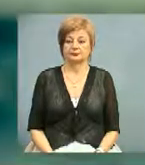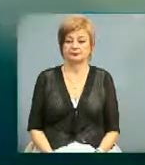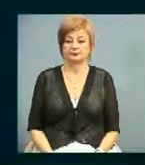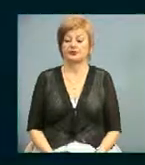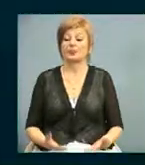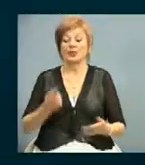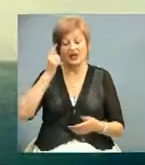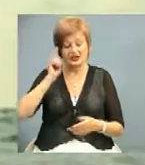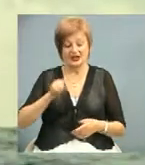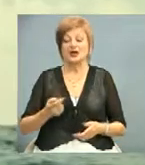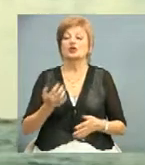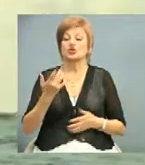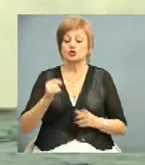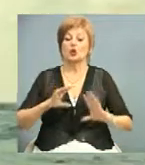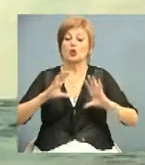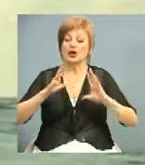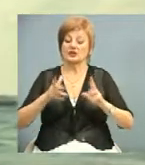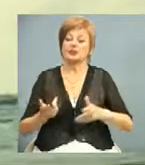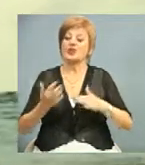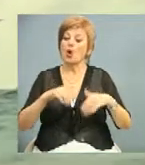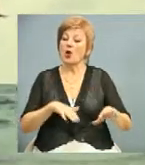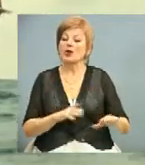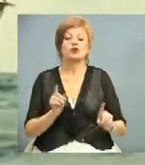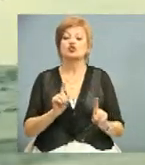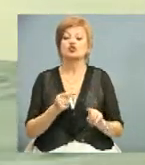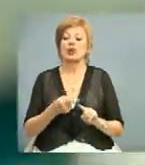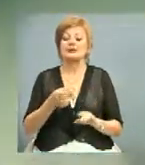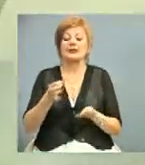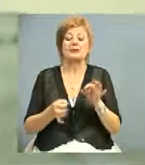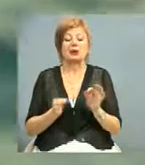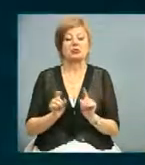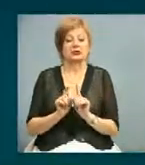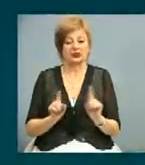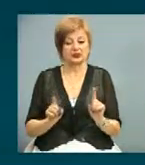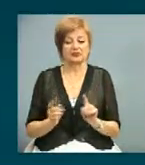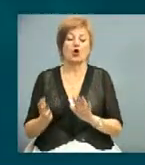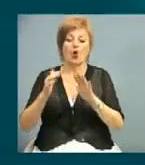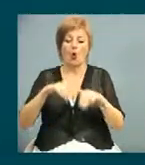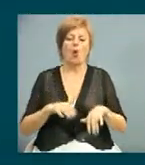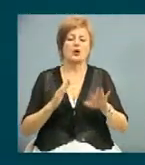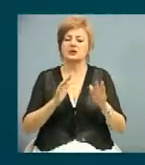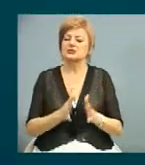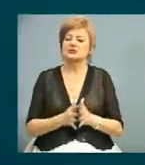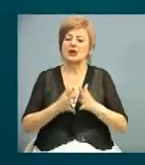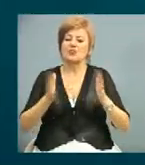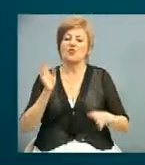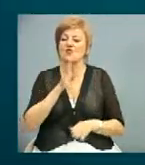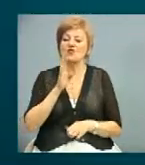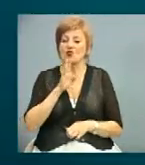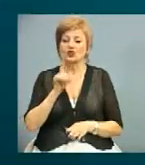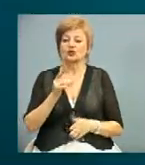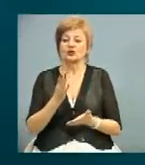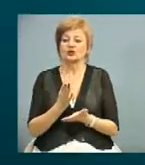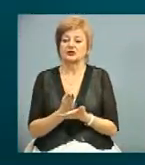Чи відомо вам, скільки на Землі океанів? І що ж це таке за природнє диво? Океан є найбільшим водним об'єктом, що